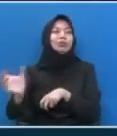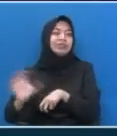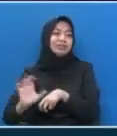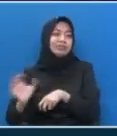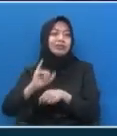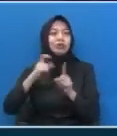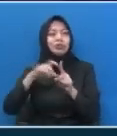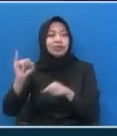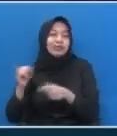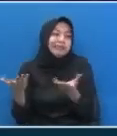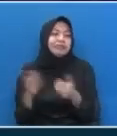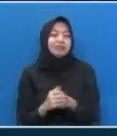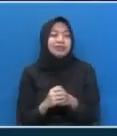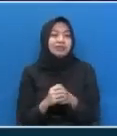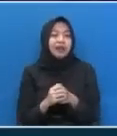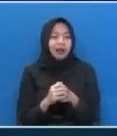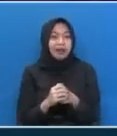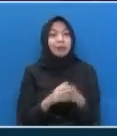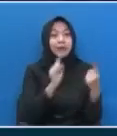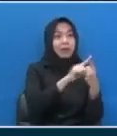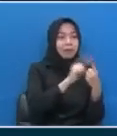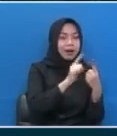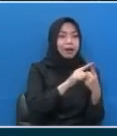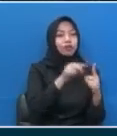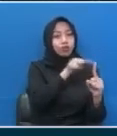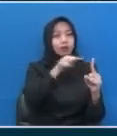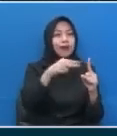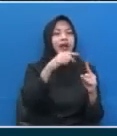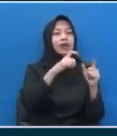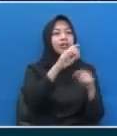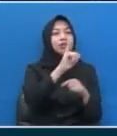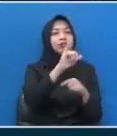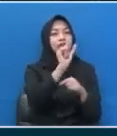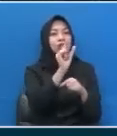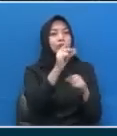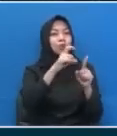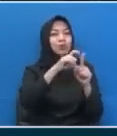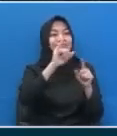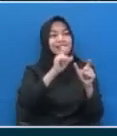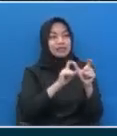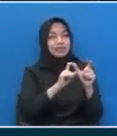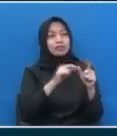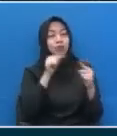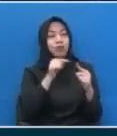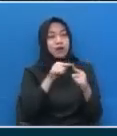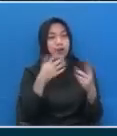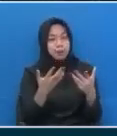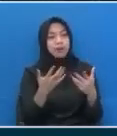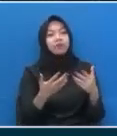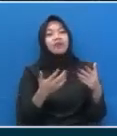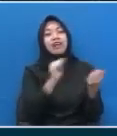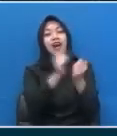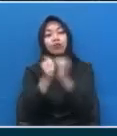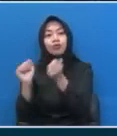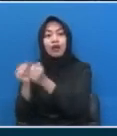sosiologis dimensi yuridis adalah terkait bukti-bukti keterkaitan tentang suatu peristiwa pidana yang semuanya